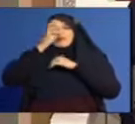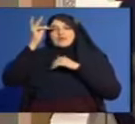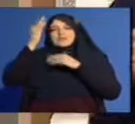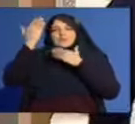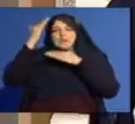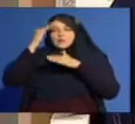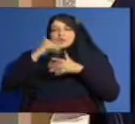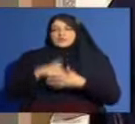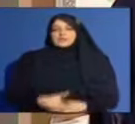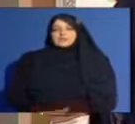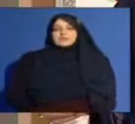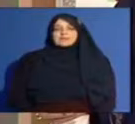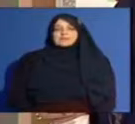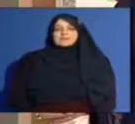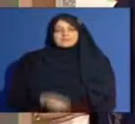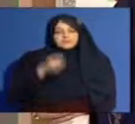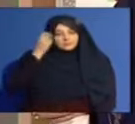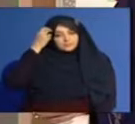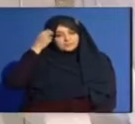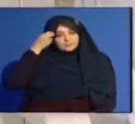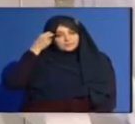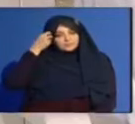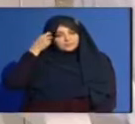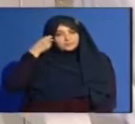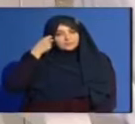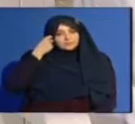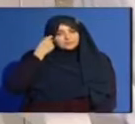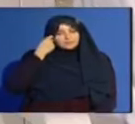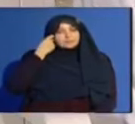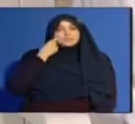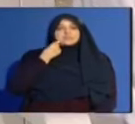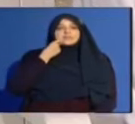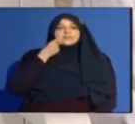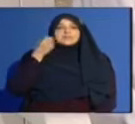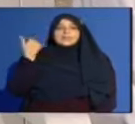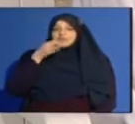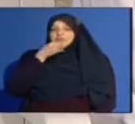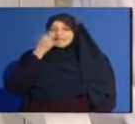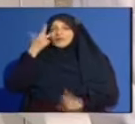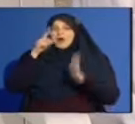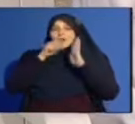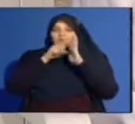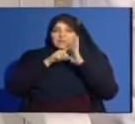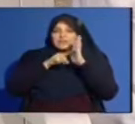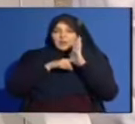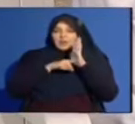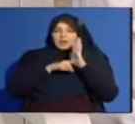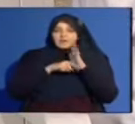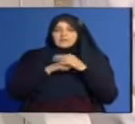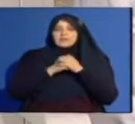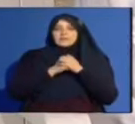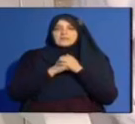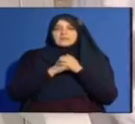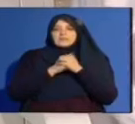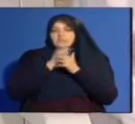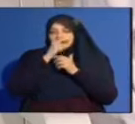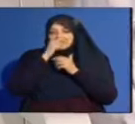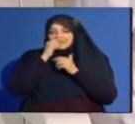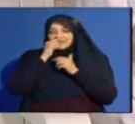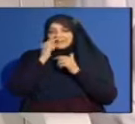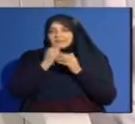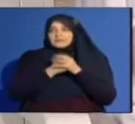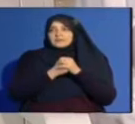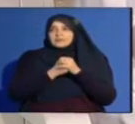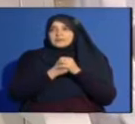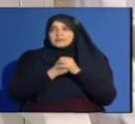في نعم بشروط مصطلح المادة 605 من قانون 0809 اللي هو قانون الإجراءات المدنية والإدارية